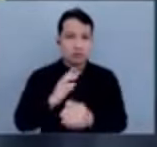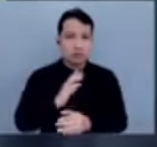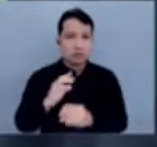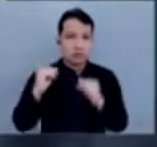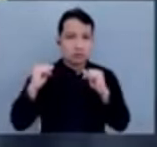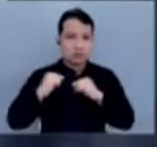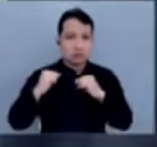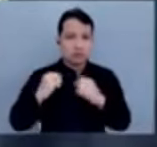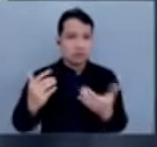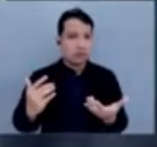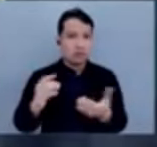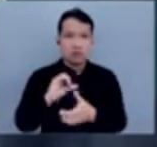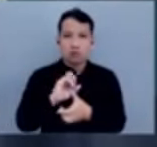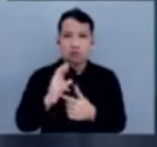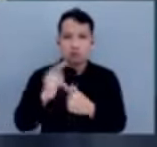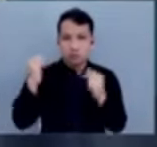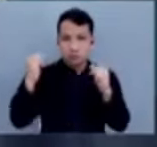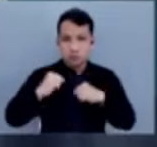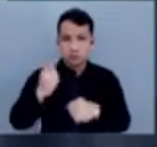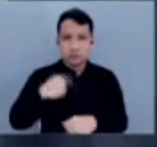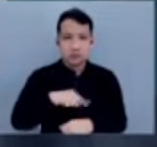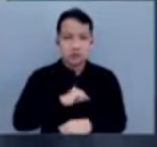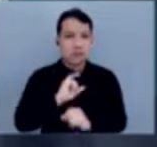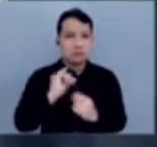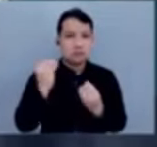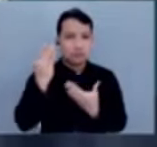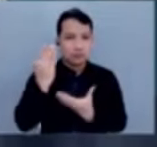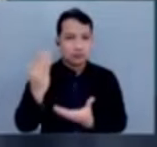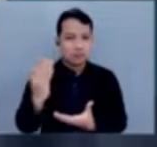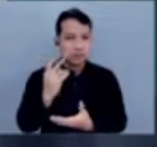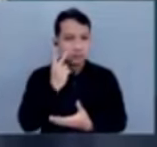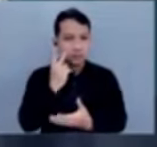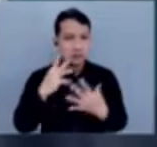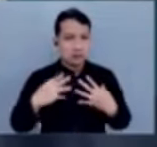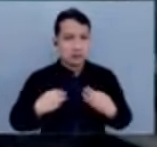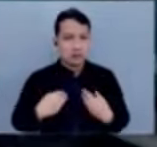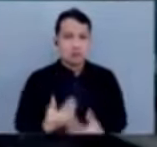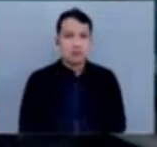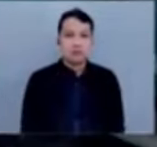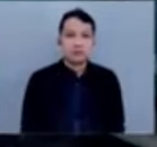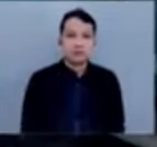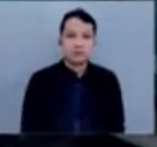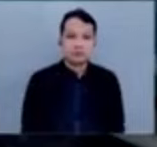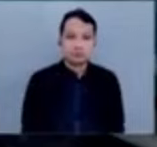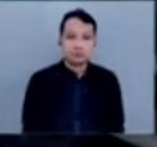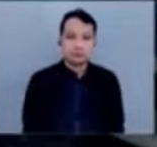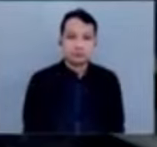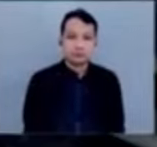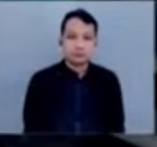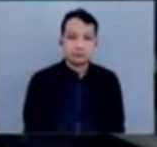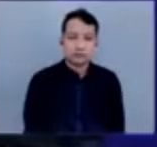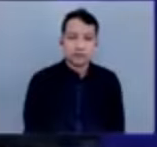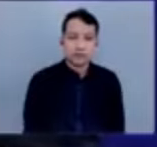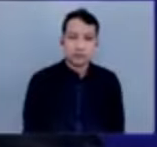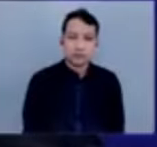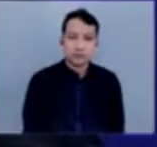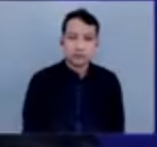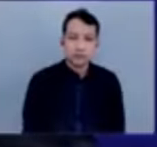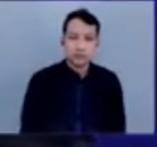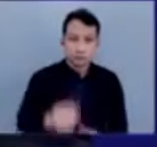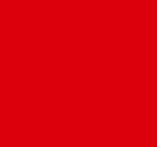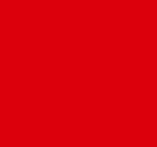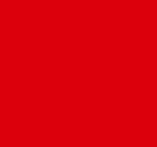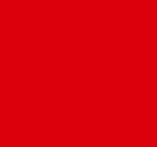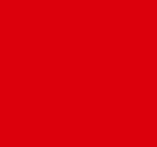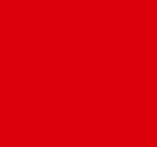agreement or agreements kung mas marami man yun na kiniklaim ng China. Nagbabalita mula sa frontline, Gio Robles,